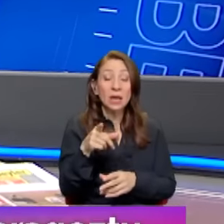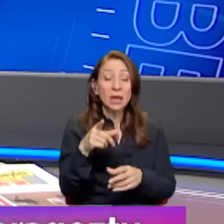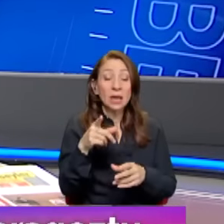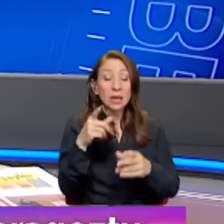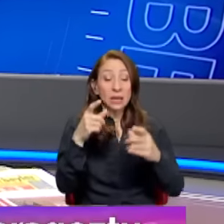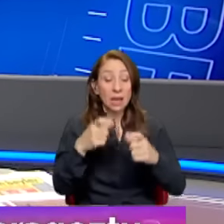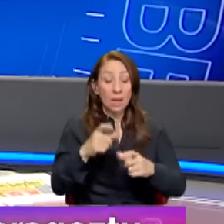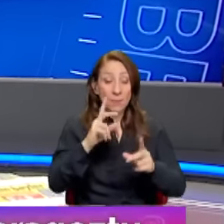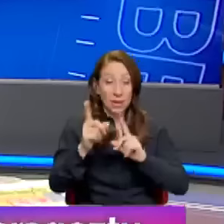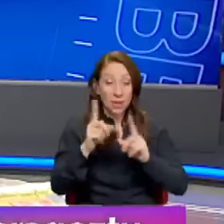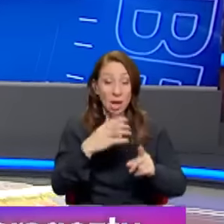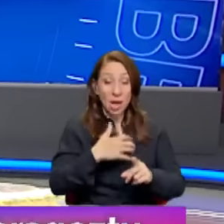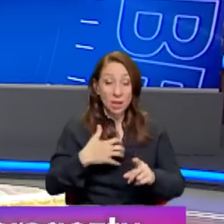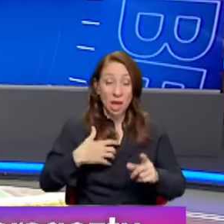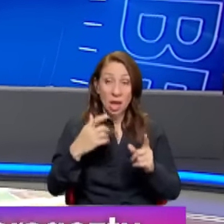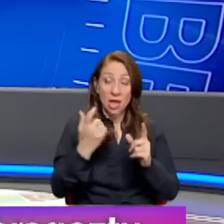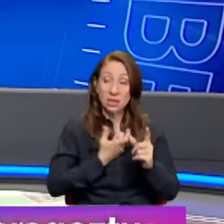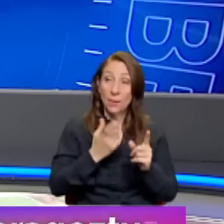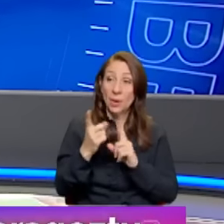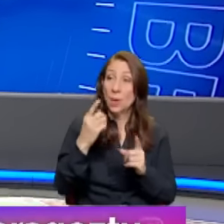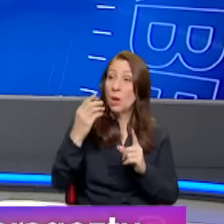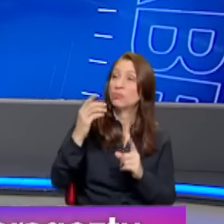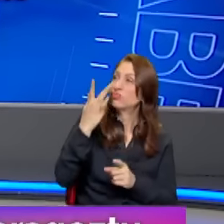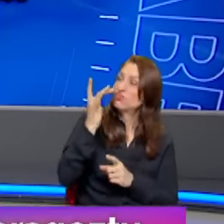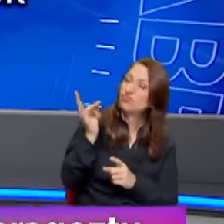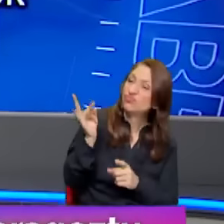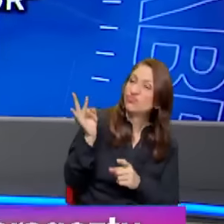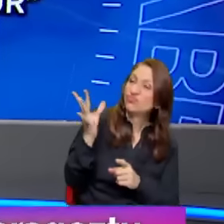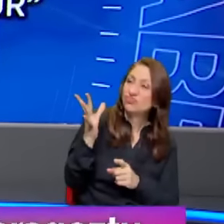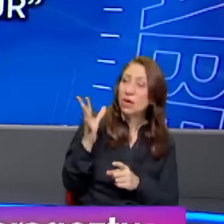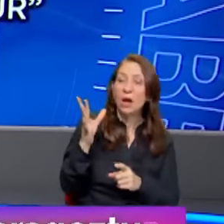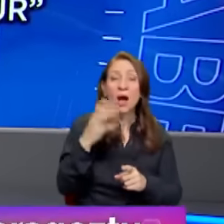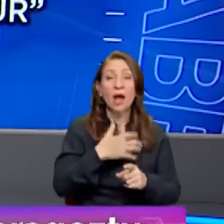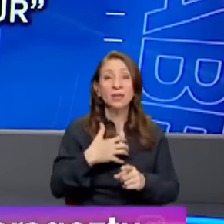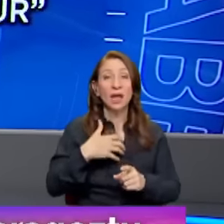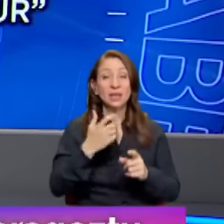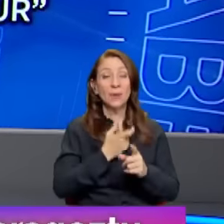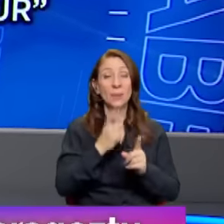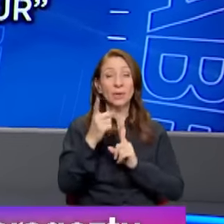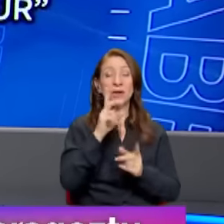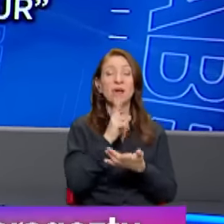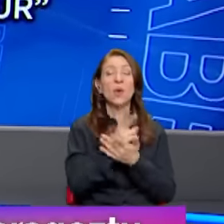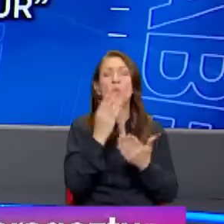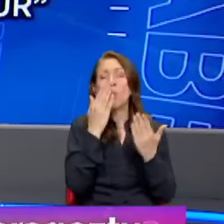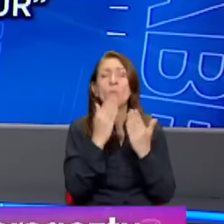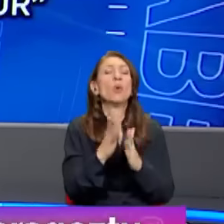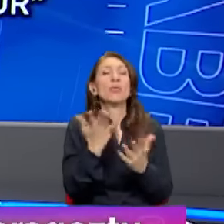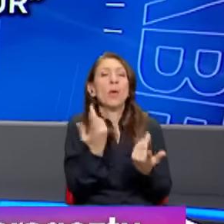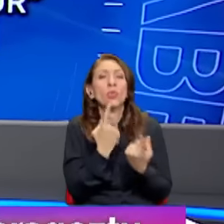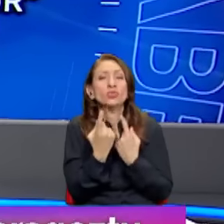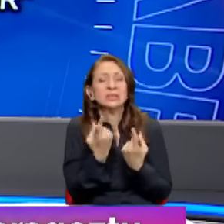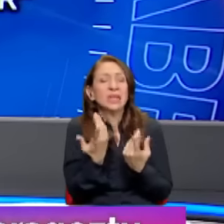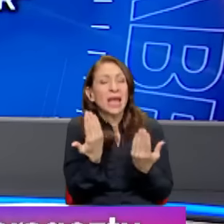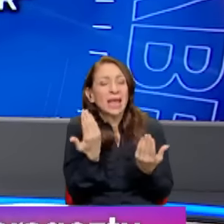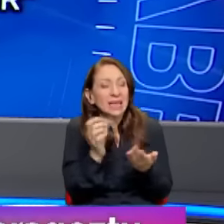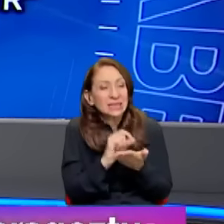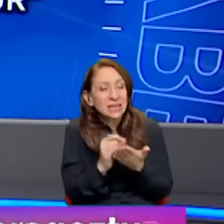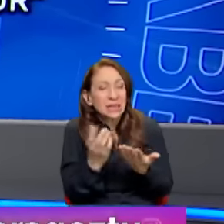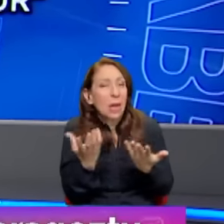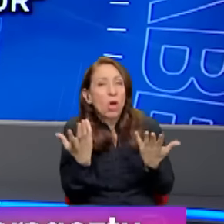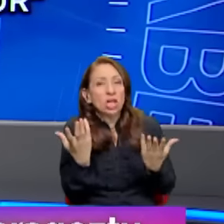yerel mahkeme Anayasa mahkemesine uymuyor Anayasa mahkemesinin kararlarına uyulmuyor Biz Neyi konuşuyoruz Ne yazsak ne